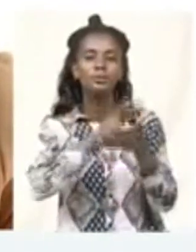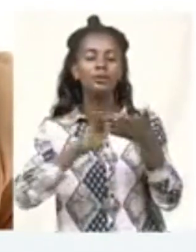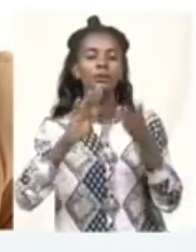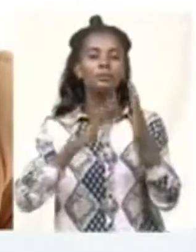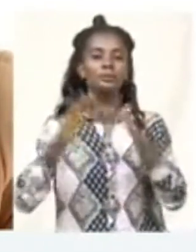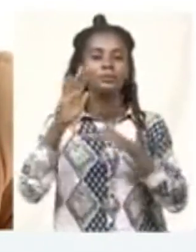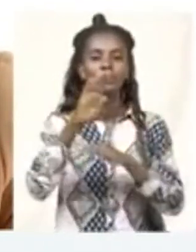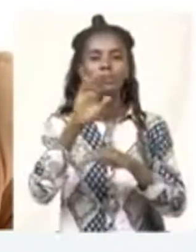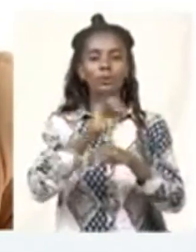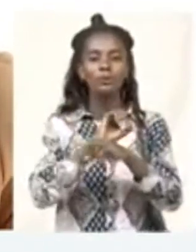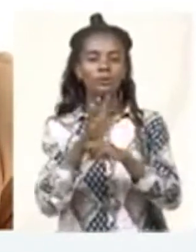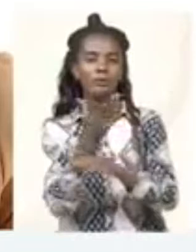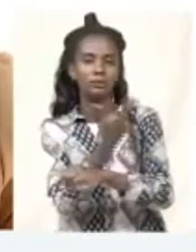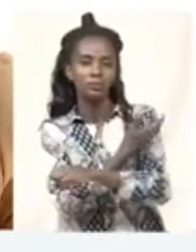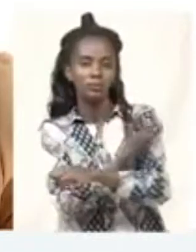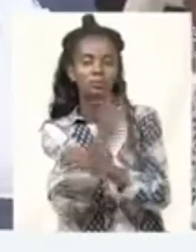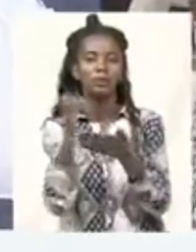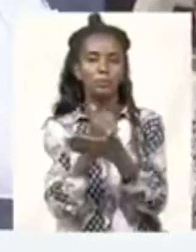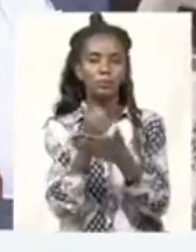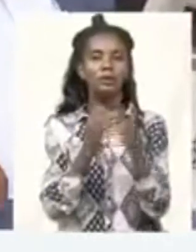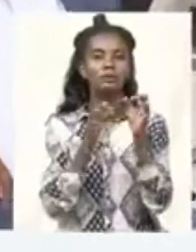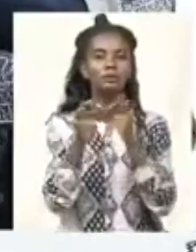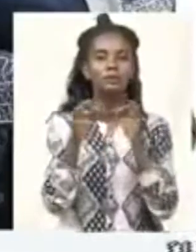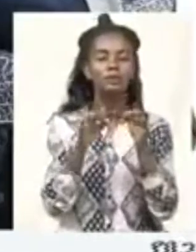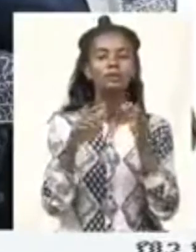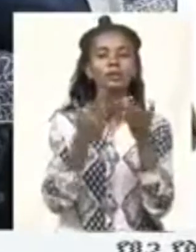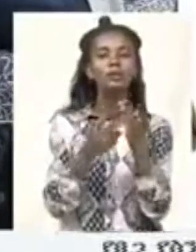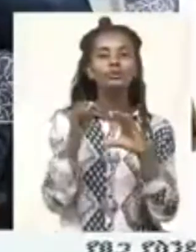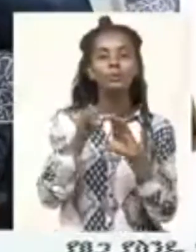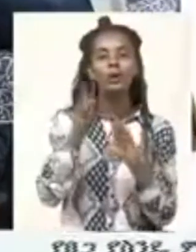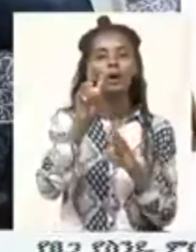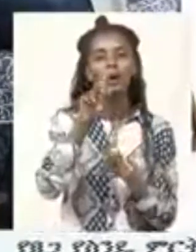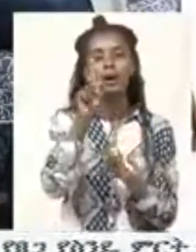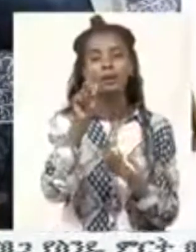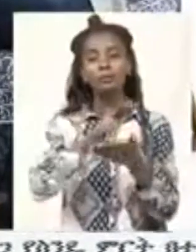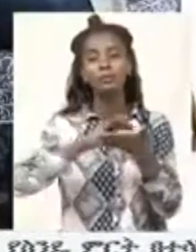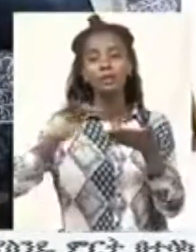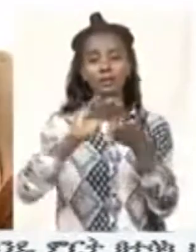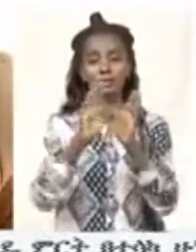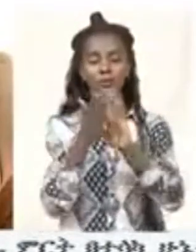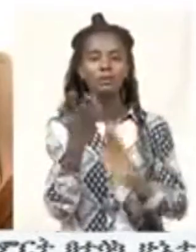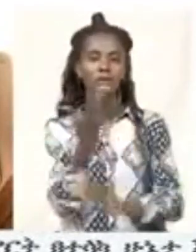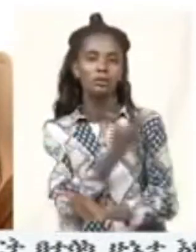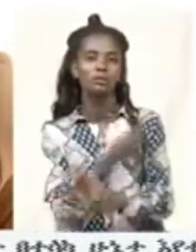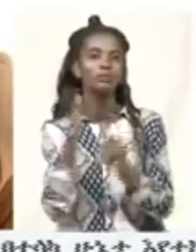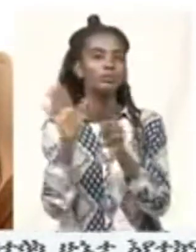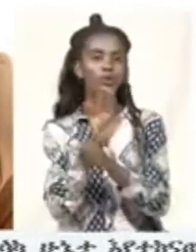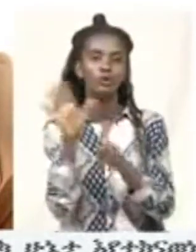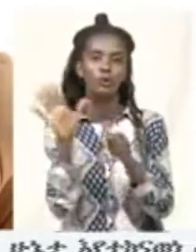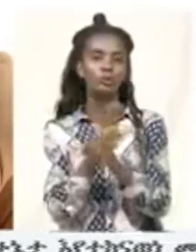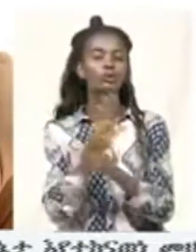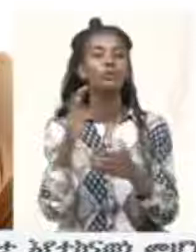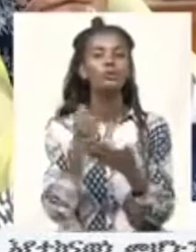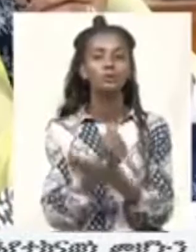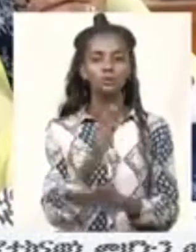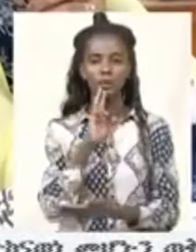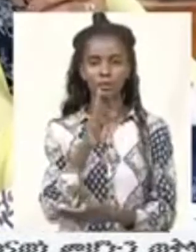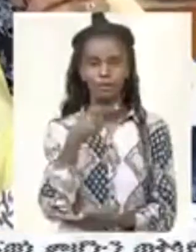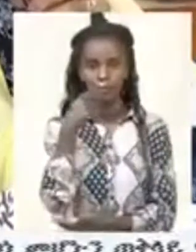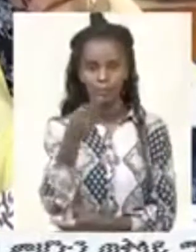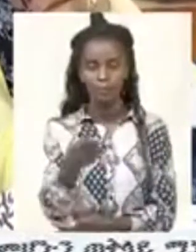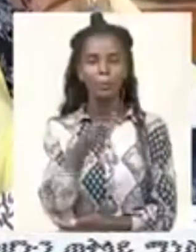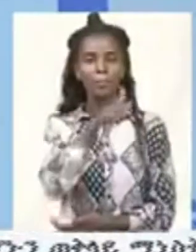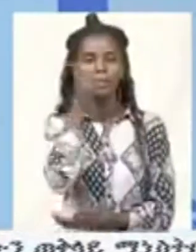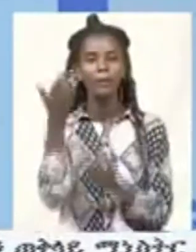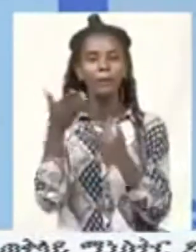ዜጎች የኮቪድ-19 ክትባት መውሰዳቸውን ጠቅሰው ከእነዚህም ውስጥ 21 ሚሊዮን የሚሆኑት ክትባቱን ሙሉ በሙሉ እየወሰዱ ናቸው ብለዋል። በሌላ